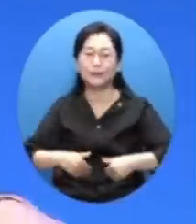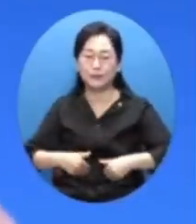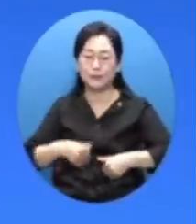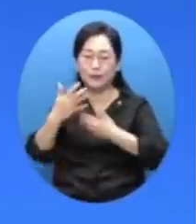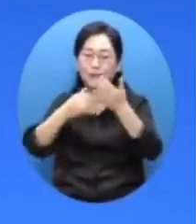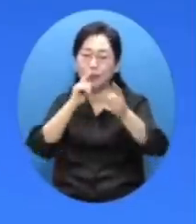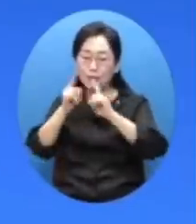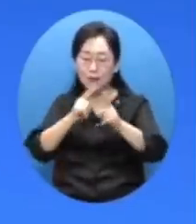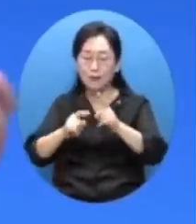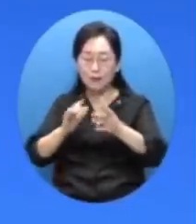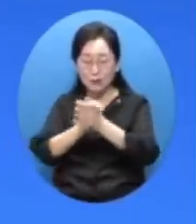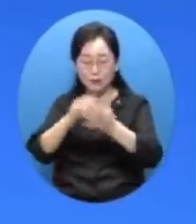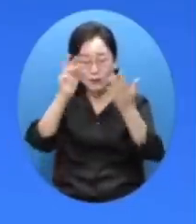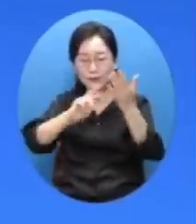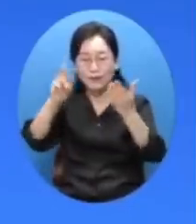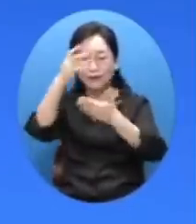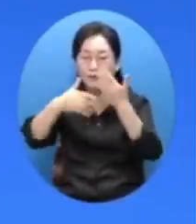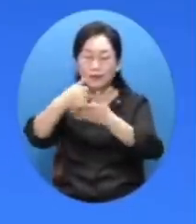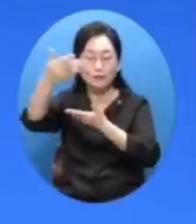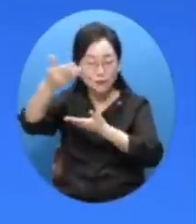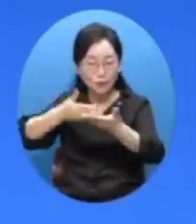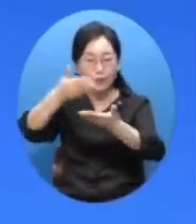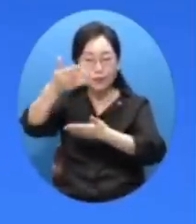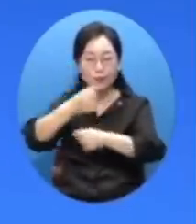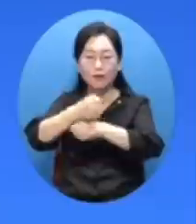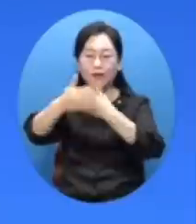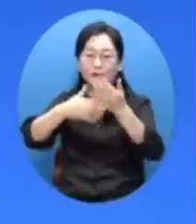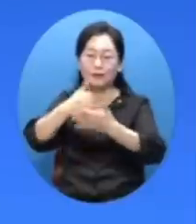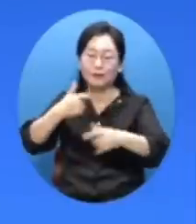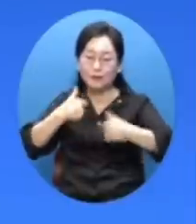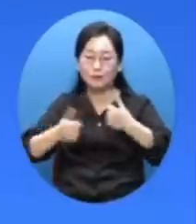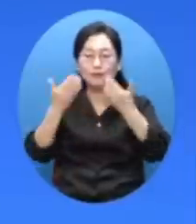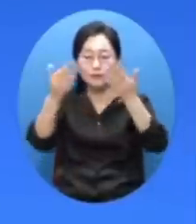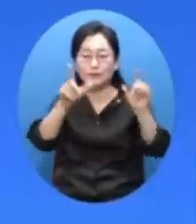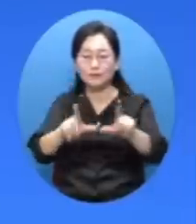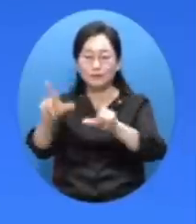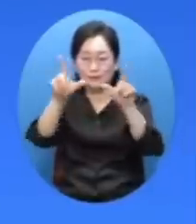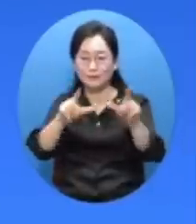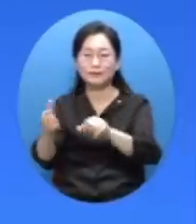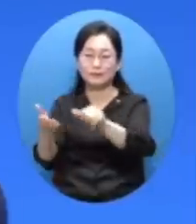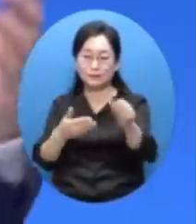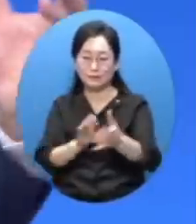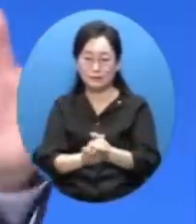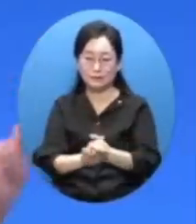말씀과 기도와 찬양으로 하나님과 교제하며 하나님을 기쁘시게하는 삶을 살아야 되는 것입니다.